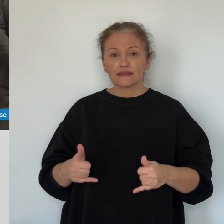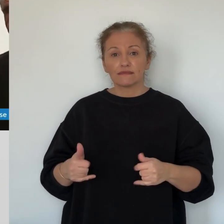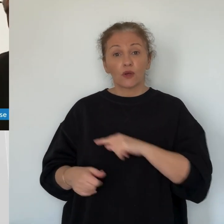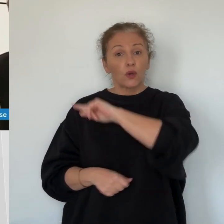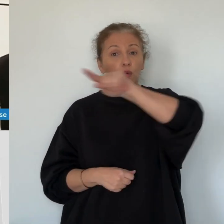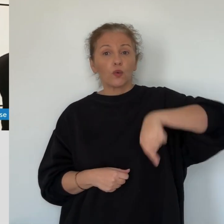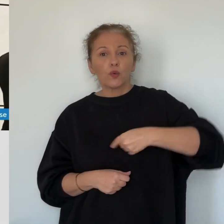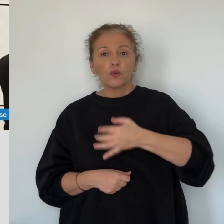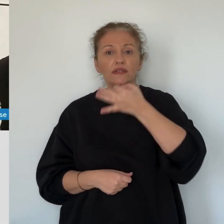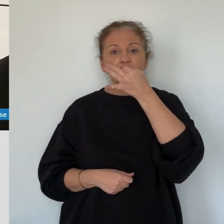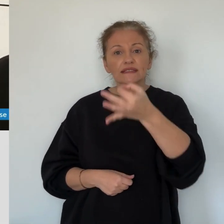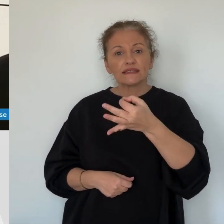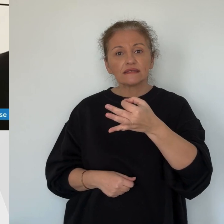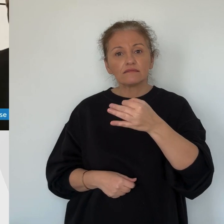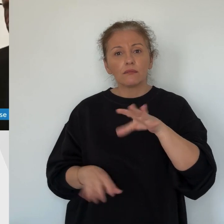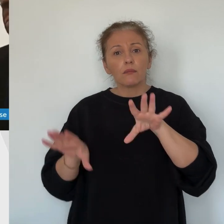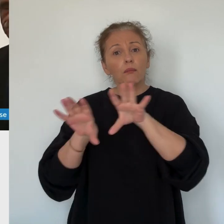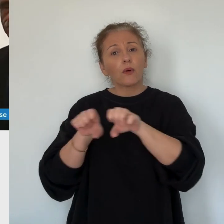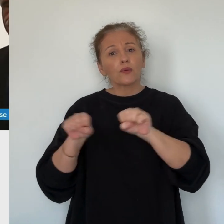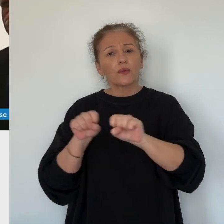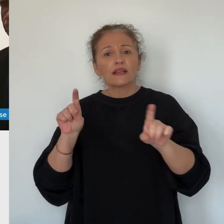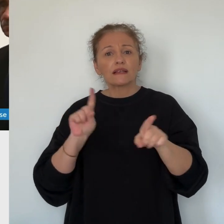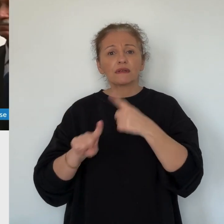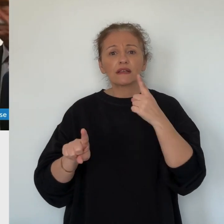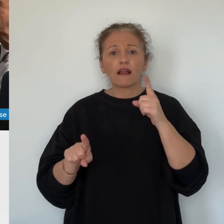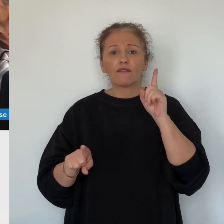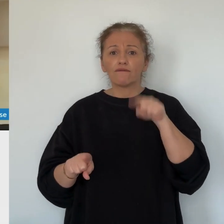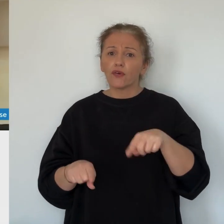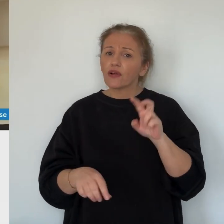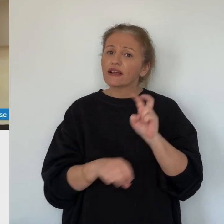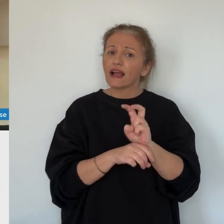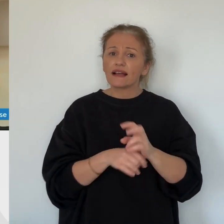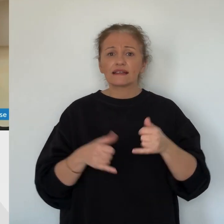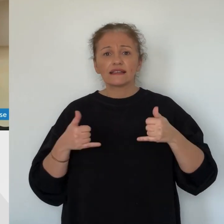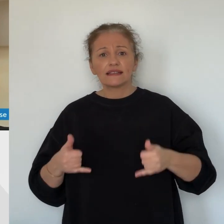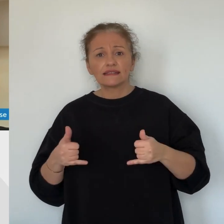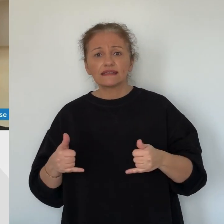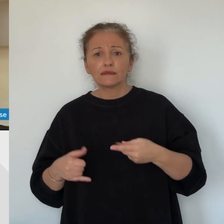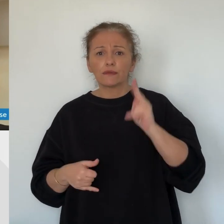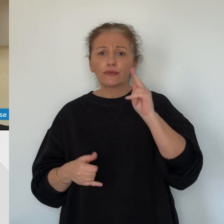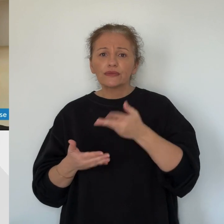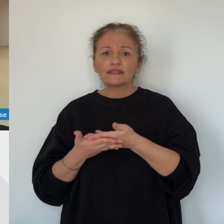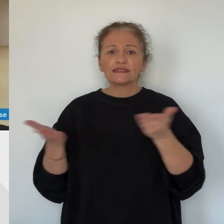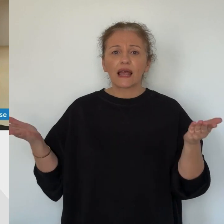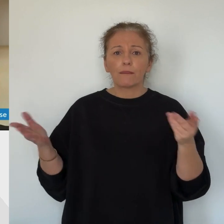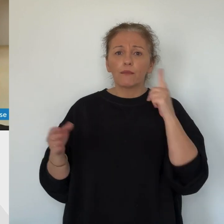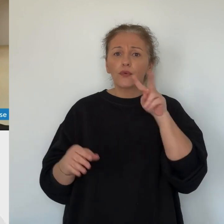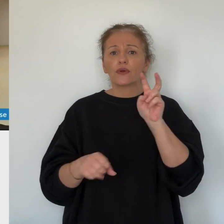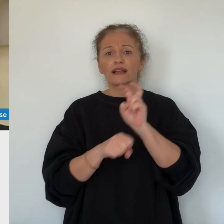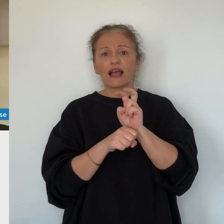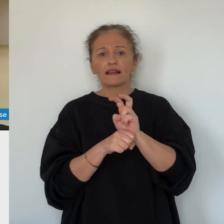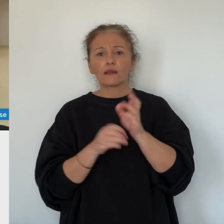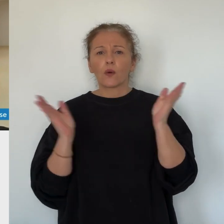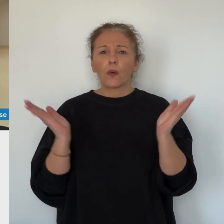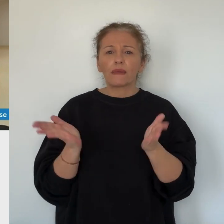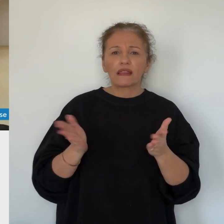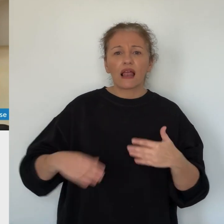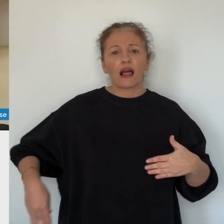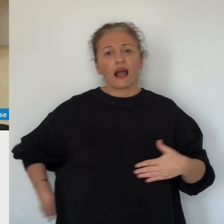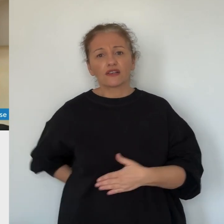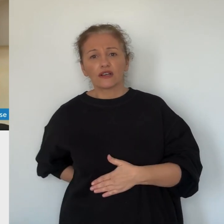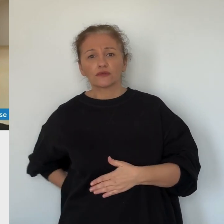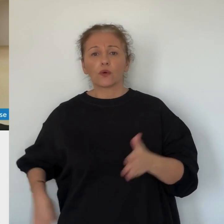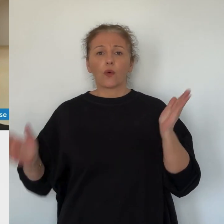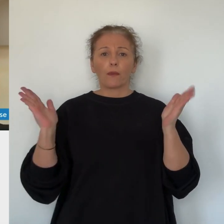ce matin. Une bonne chose, mais il faut aller plus loin pour le député. Io volevo che questa materia radioattiva sia brutta